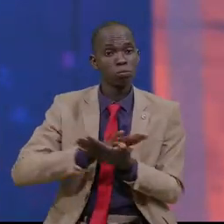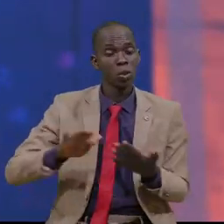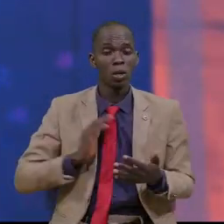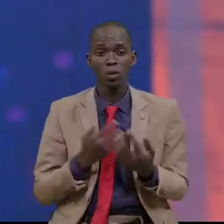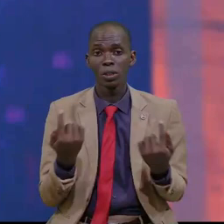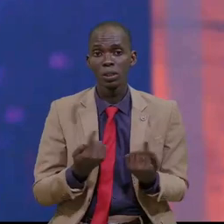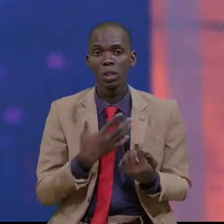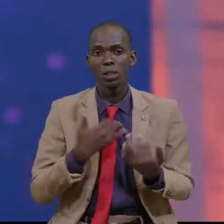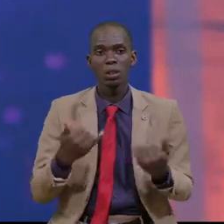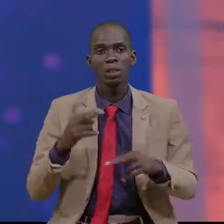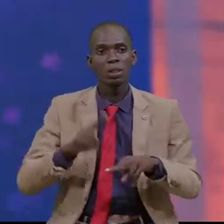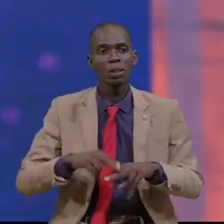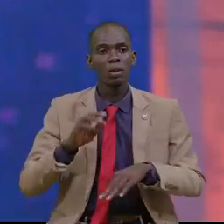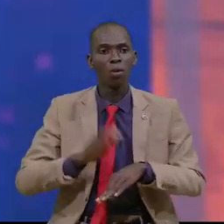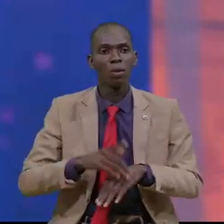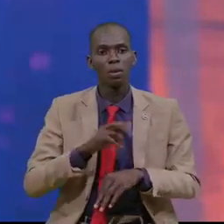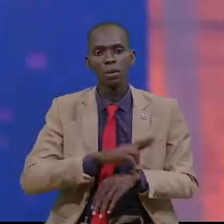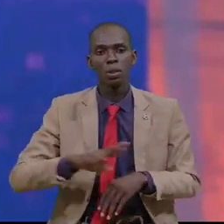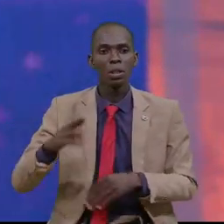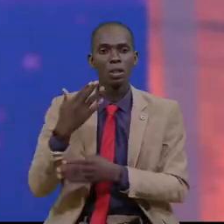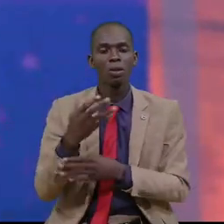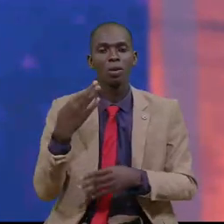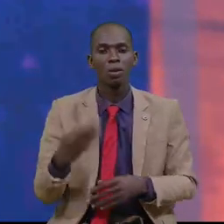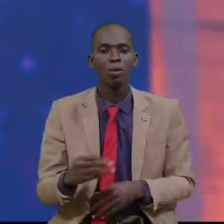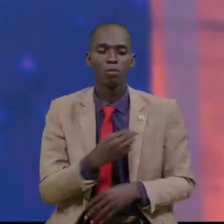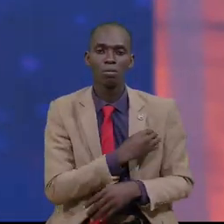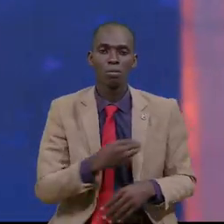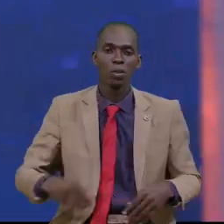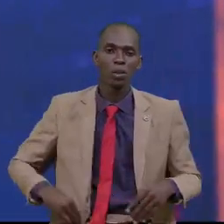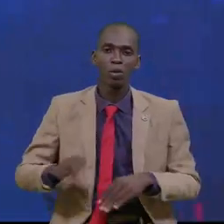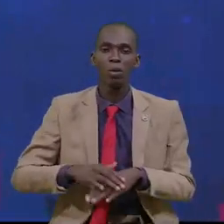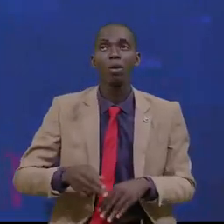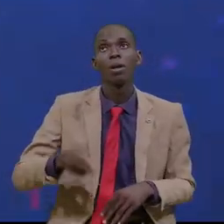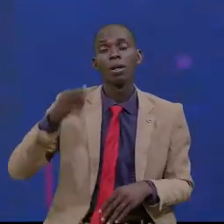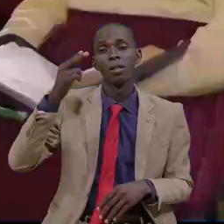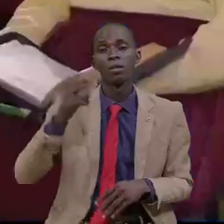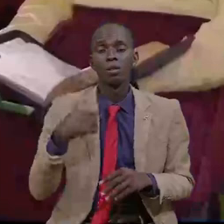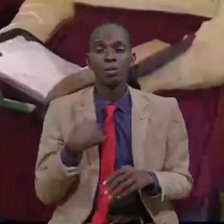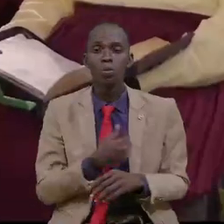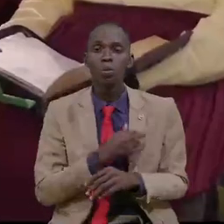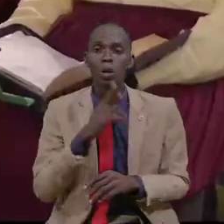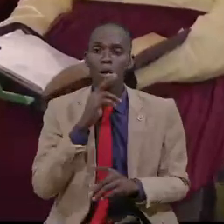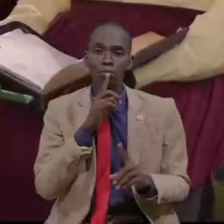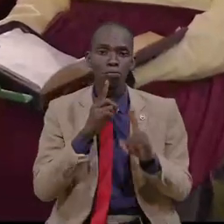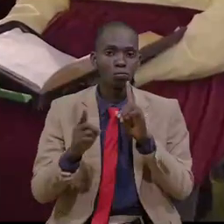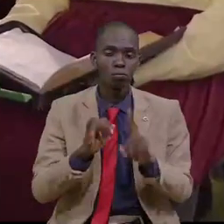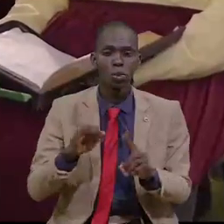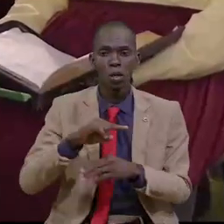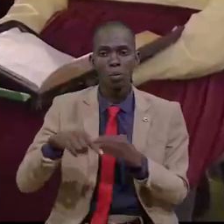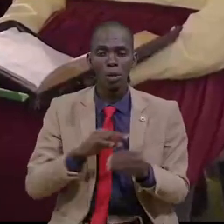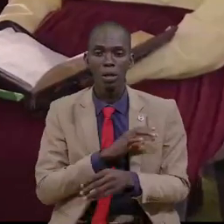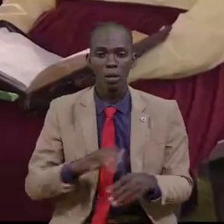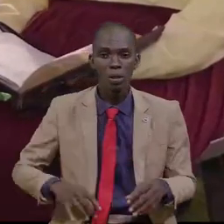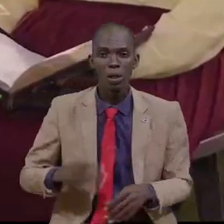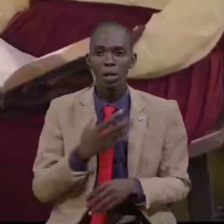majesté divine dans les lieux très hauts. Nous parlons de Christ et nous parlons de